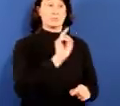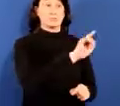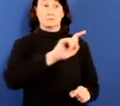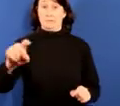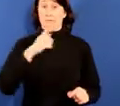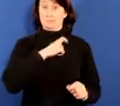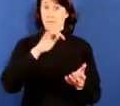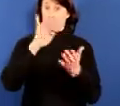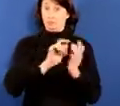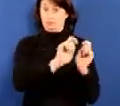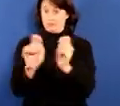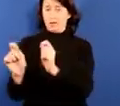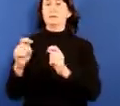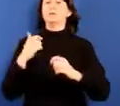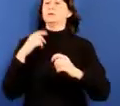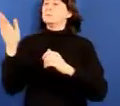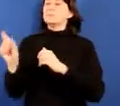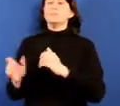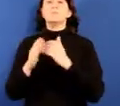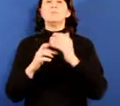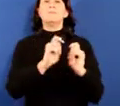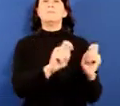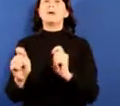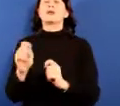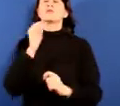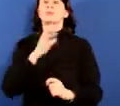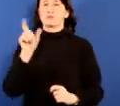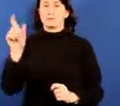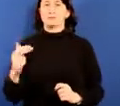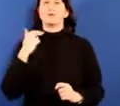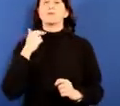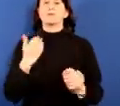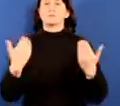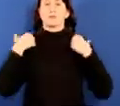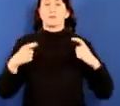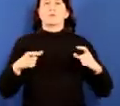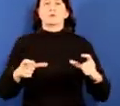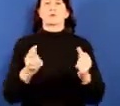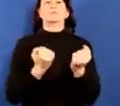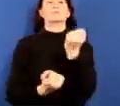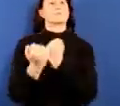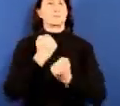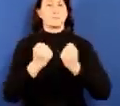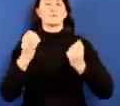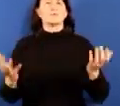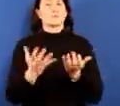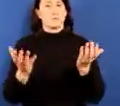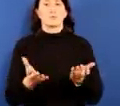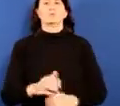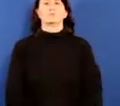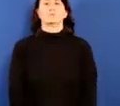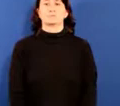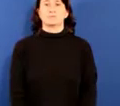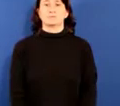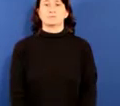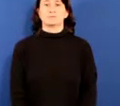1.100 enpresa baino gehiago dira, orain dela 15 urte abian jarri zenetik egunera premia egitaraua ezarri dutenak. Egitarau